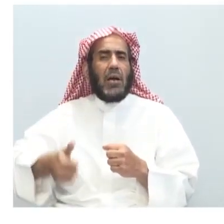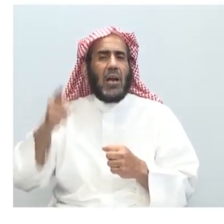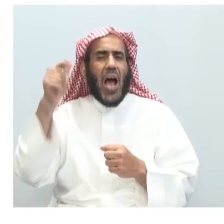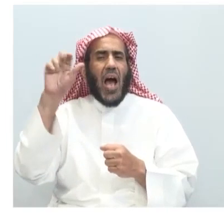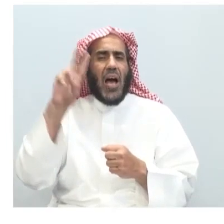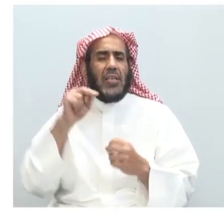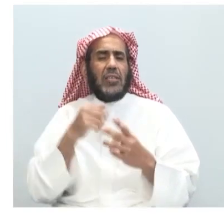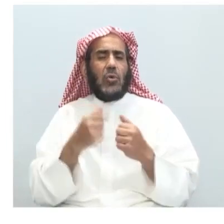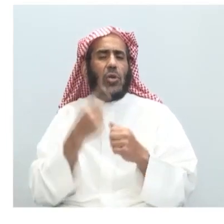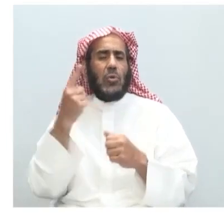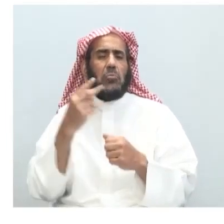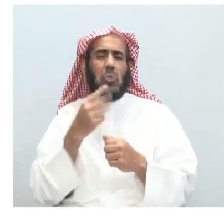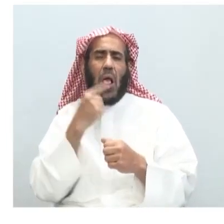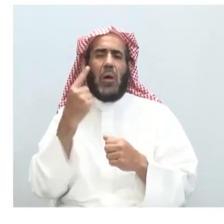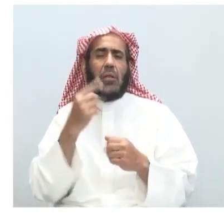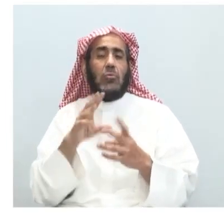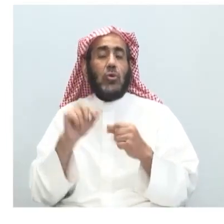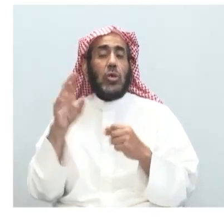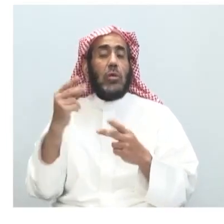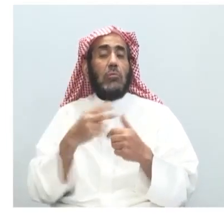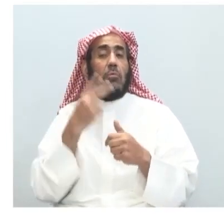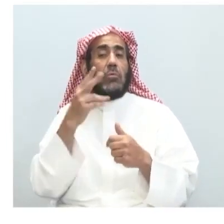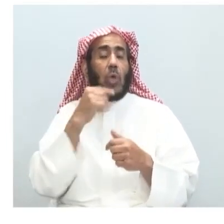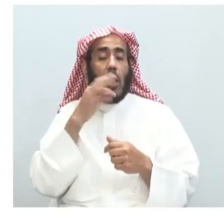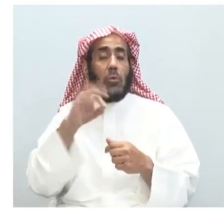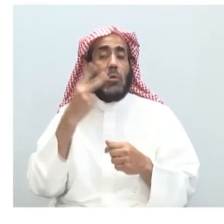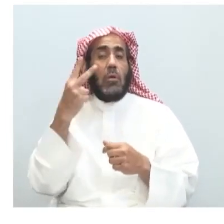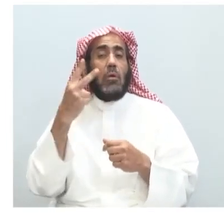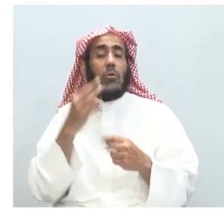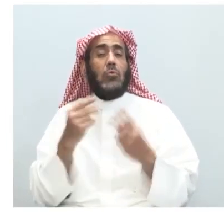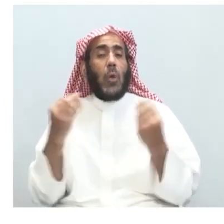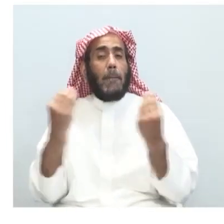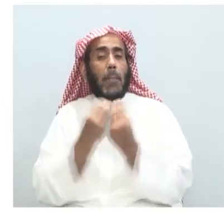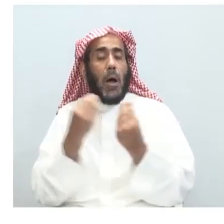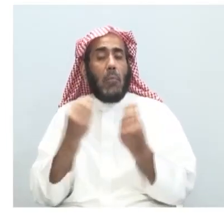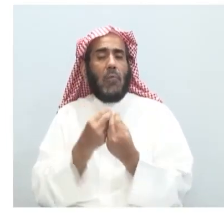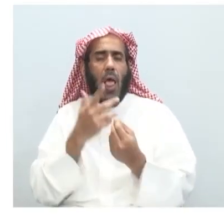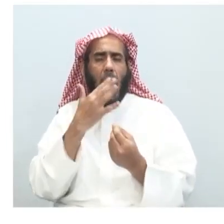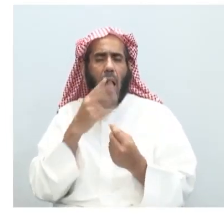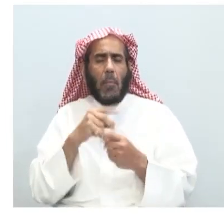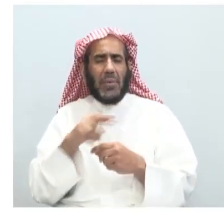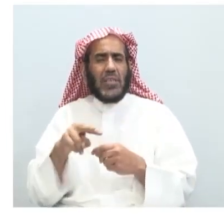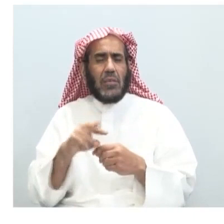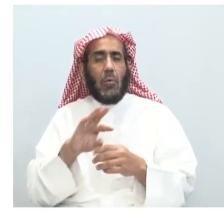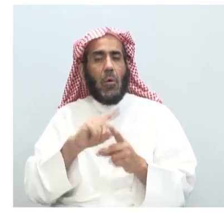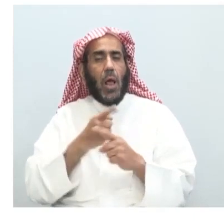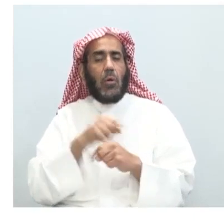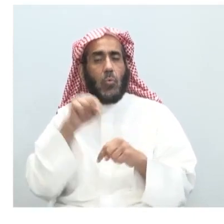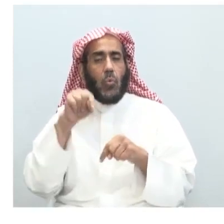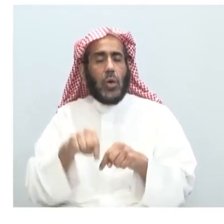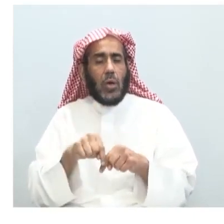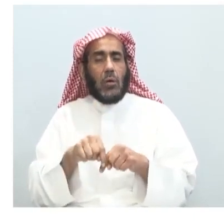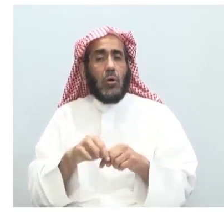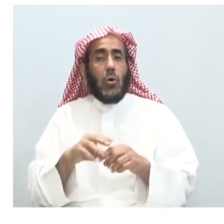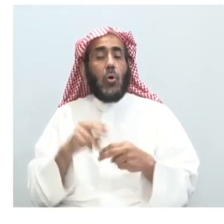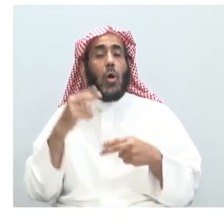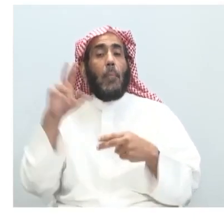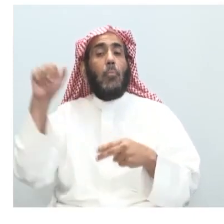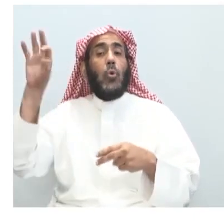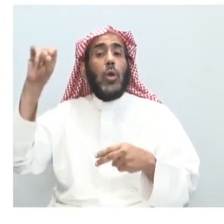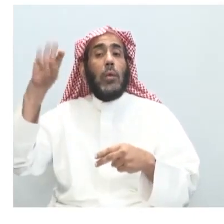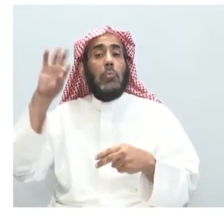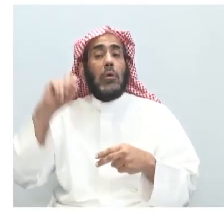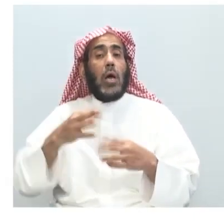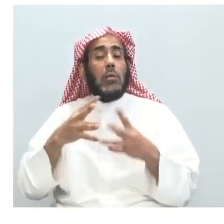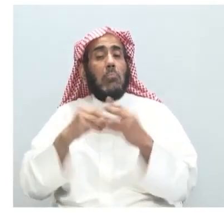الاحاديه كان سكر واحد في السكريات الثنائيه كانوا سكرين معا فالامر بسيط ولكن هنا هي بوليمرات